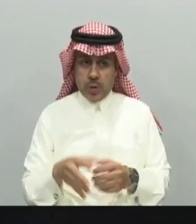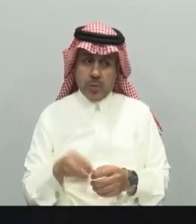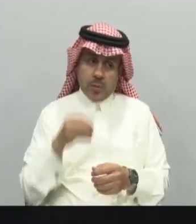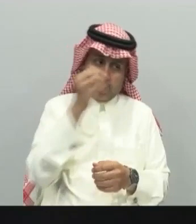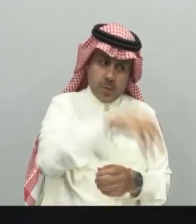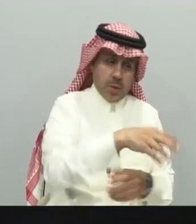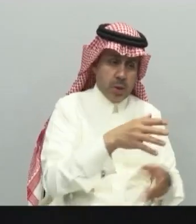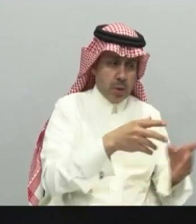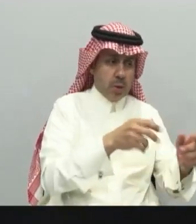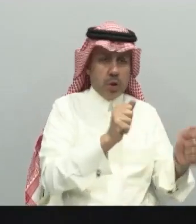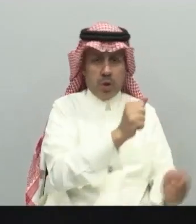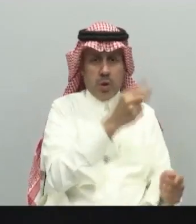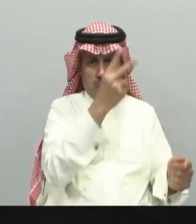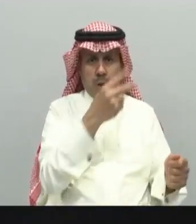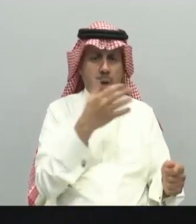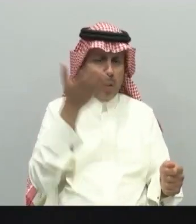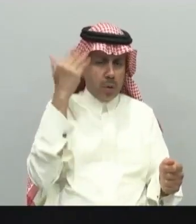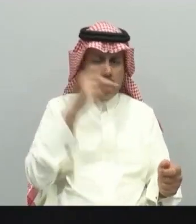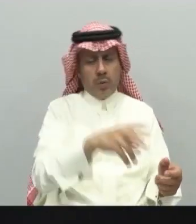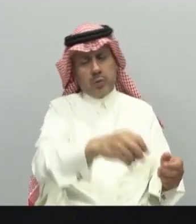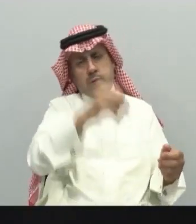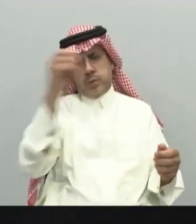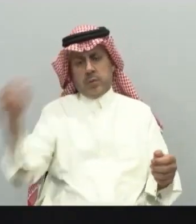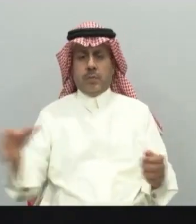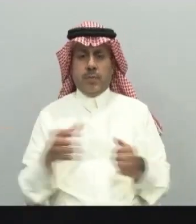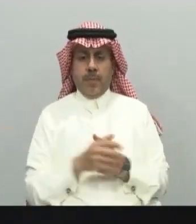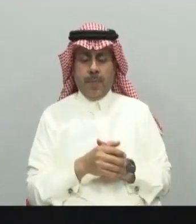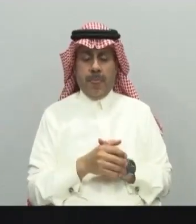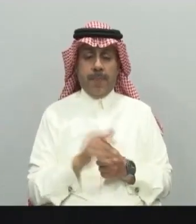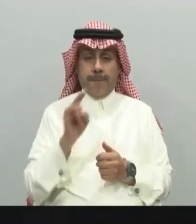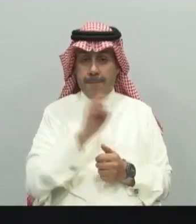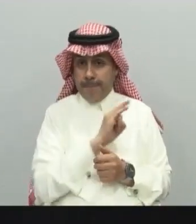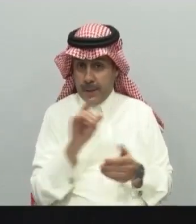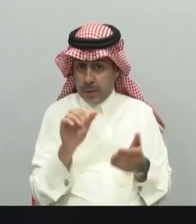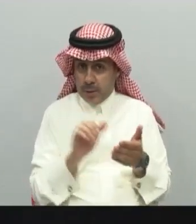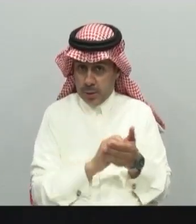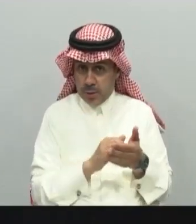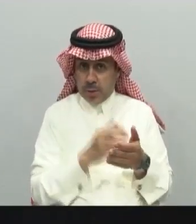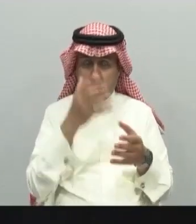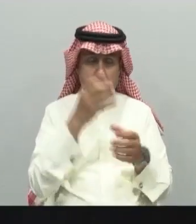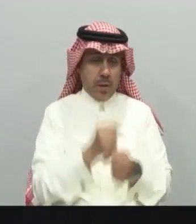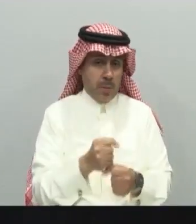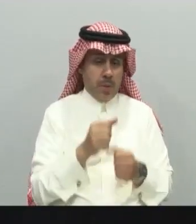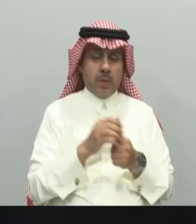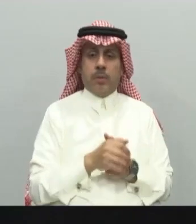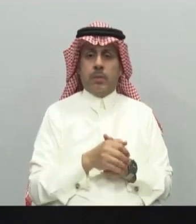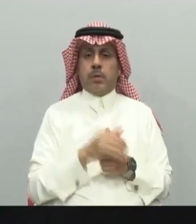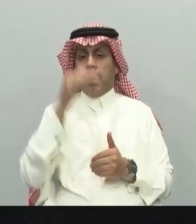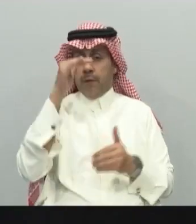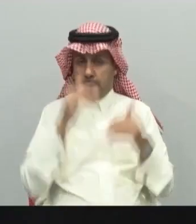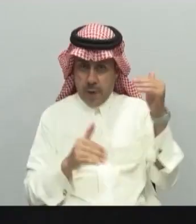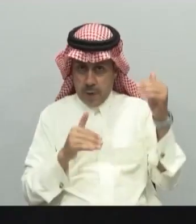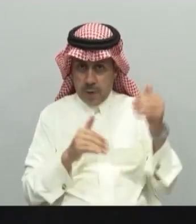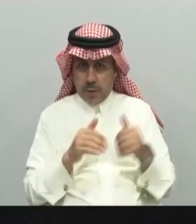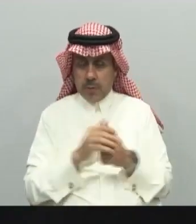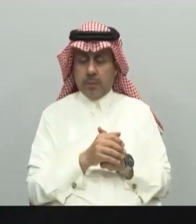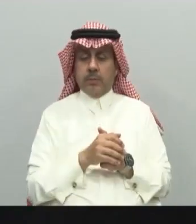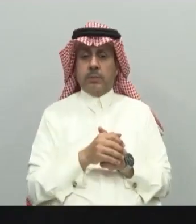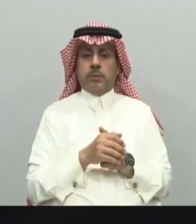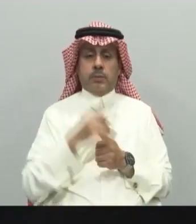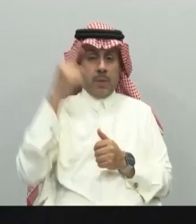الاخيره لا يشترط التساوي ولا التقابض بل يجوز التفاضل والتاخير في تسليم احد